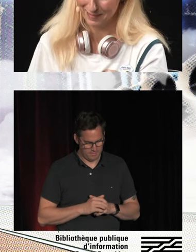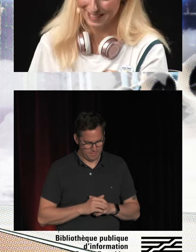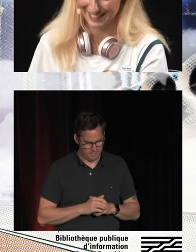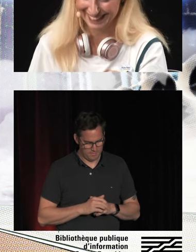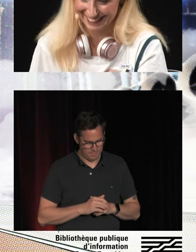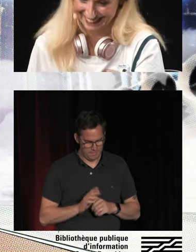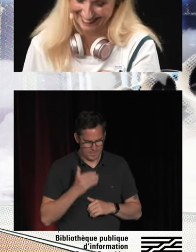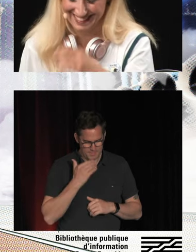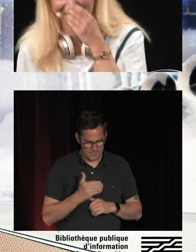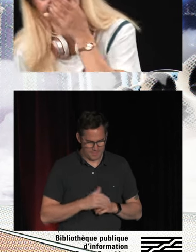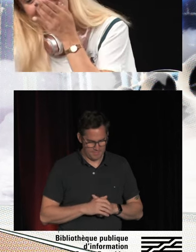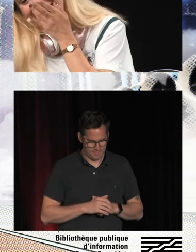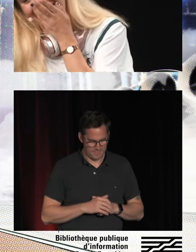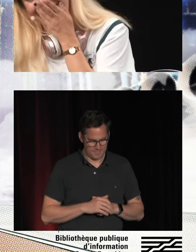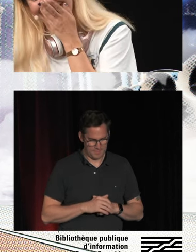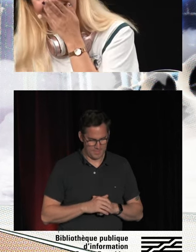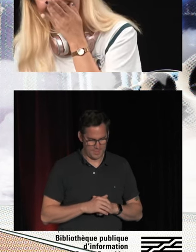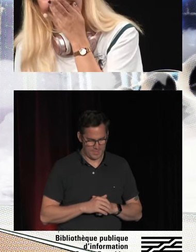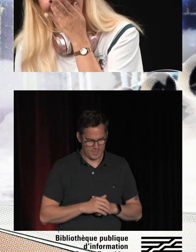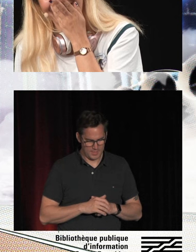Voilà, merci. Quel enfer!